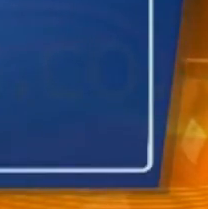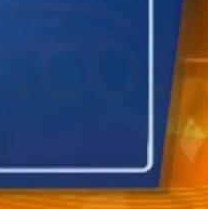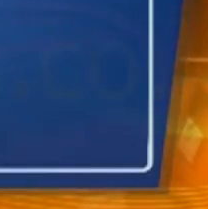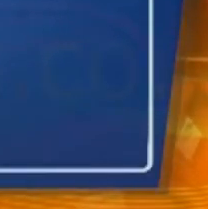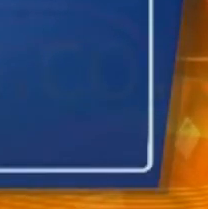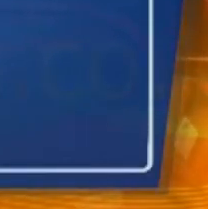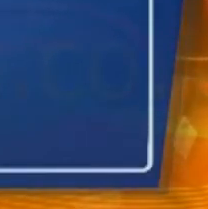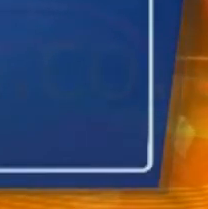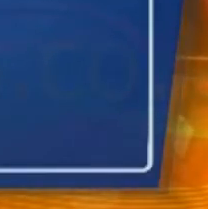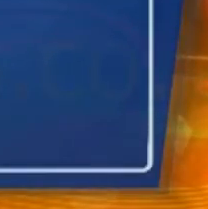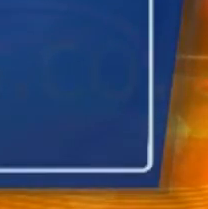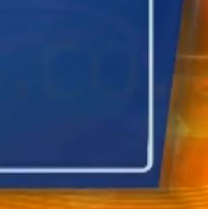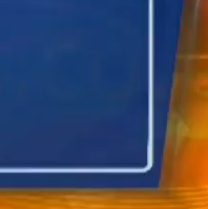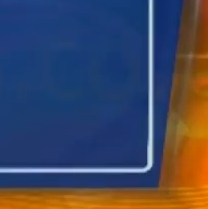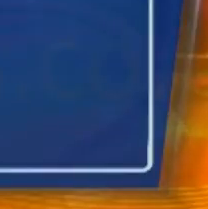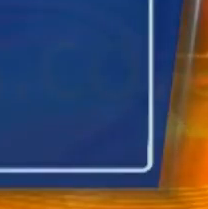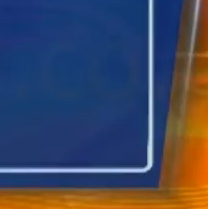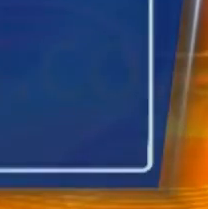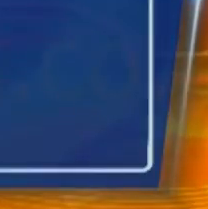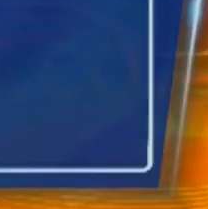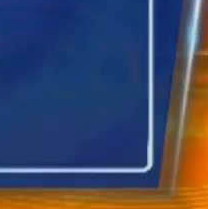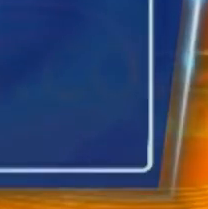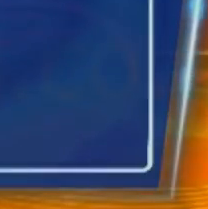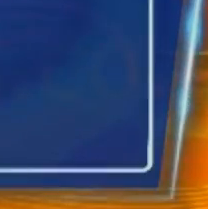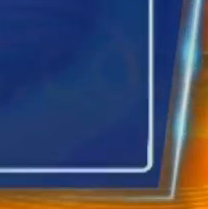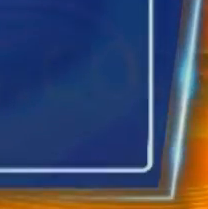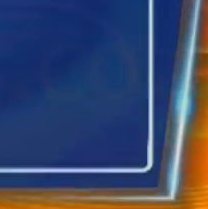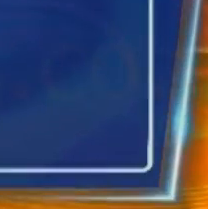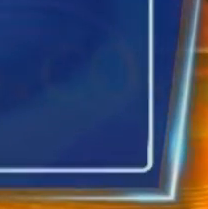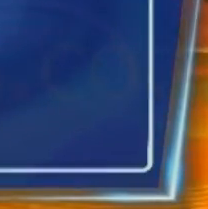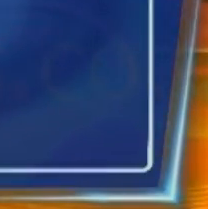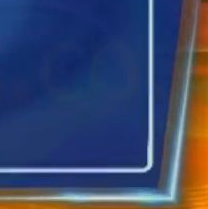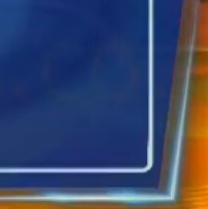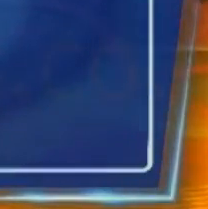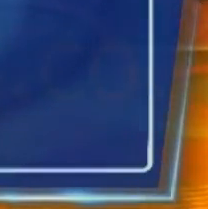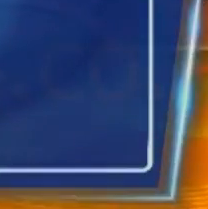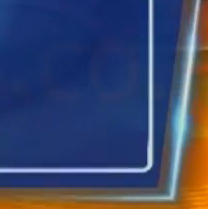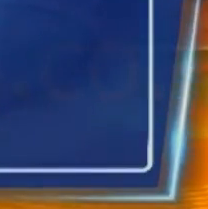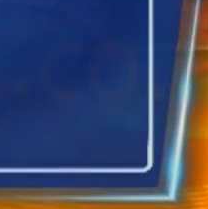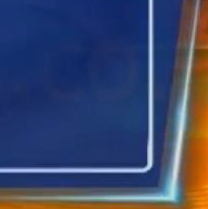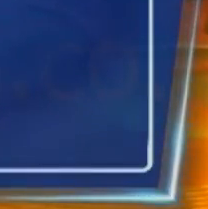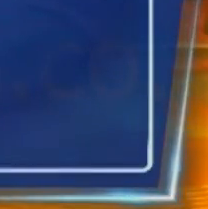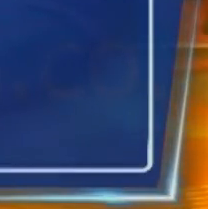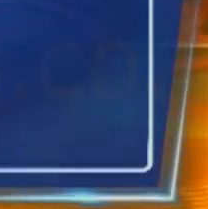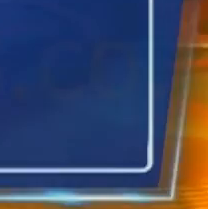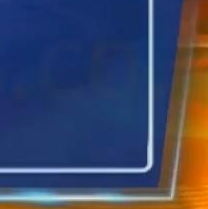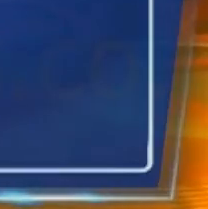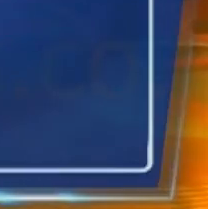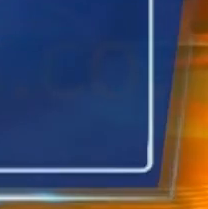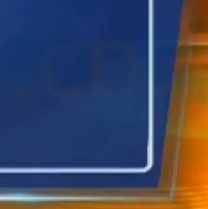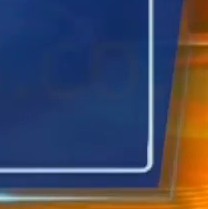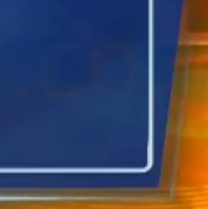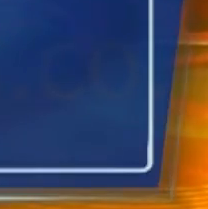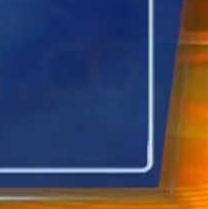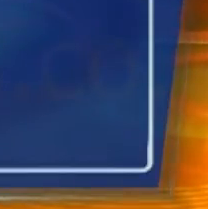anaweza kuondolewa mamlakani iwapo amekiuka katiba au amevunja sheria ya humu nchini au kimataifa, utumizi mbaya wa mamlaka, au